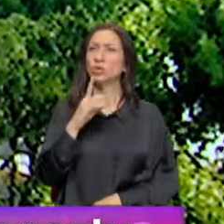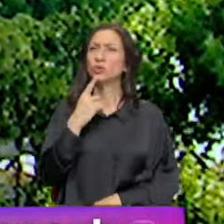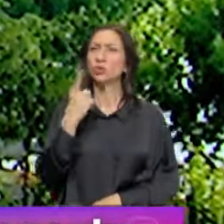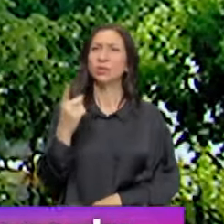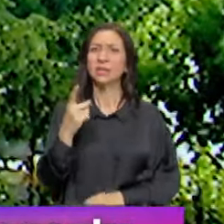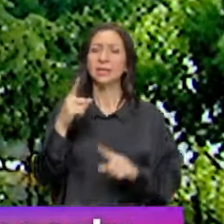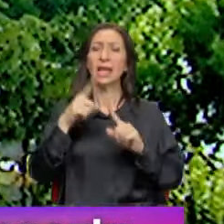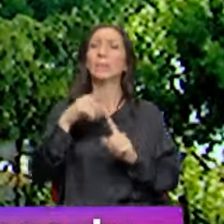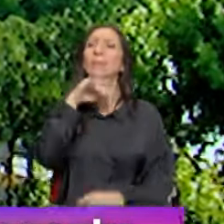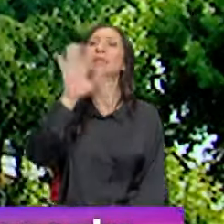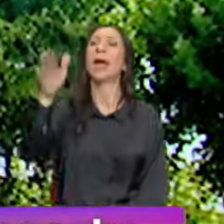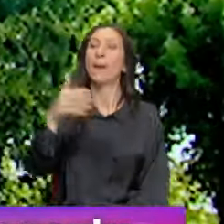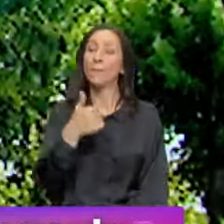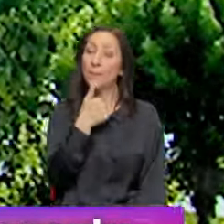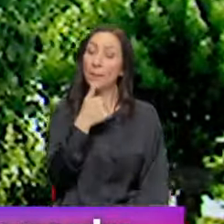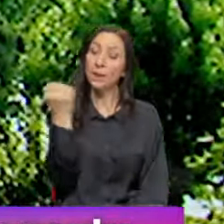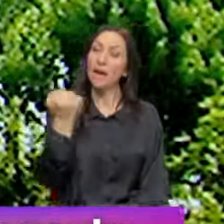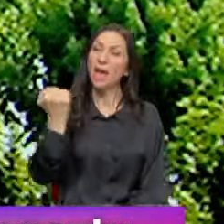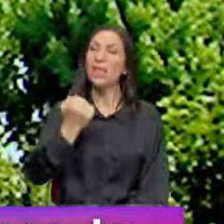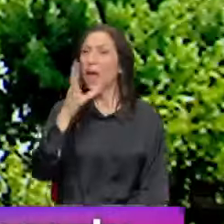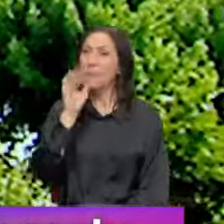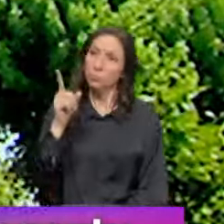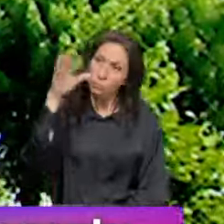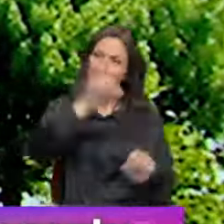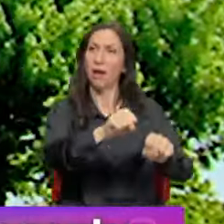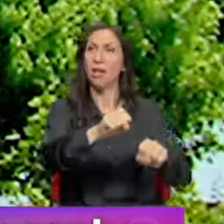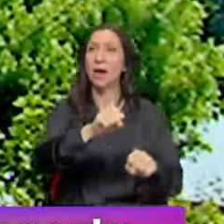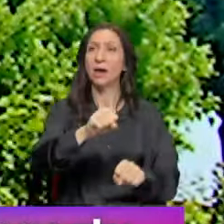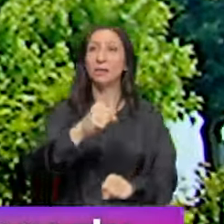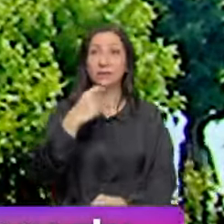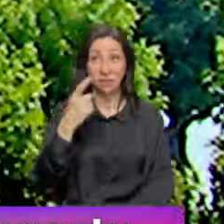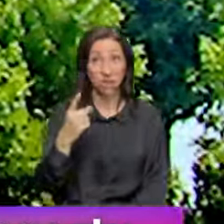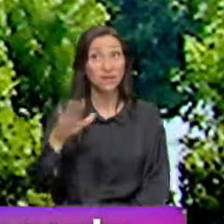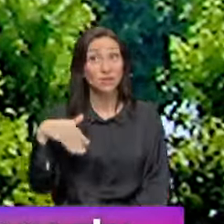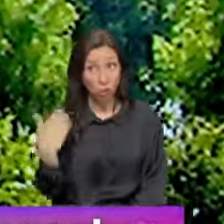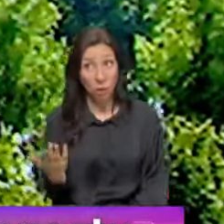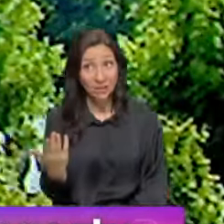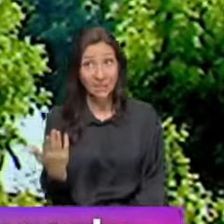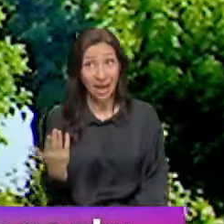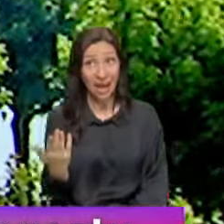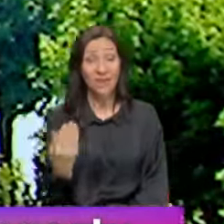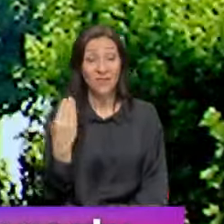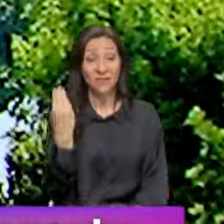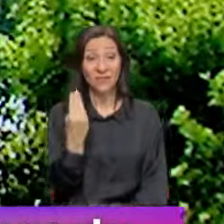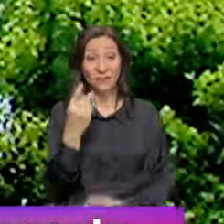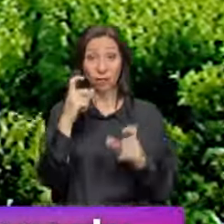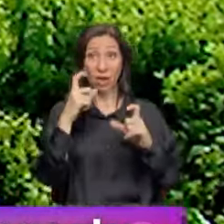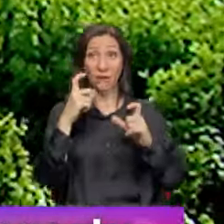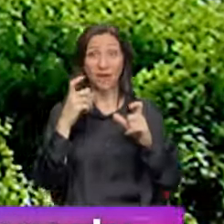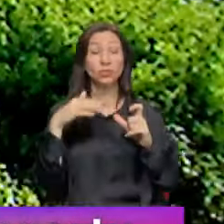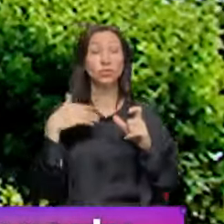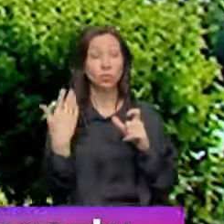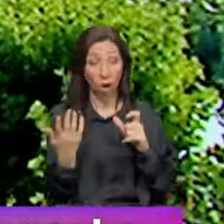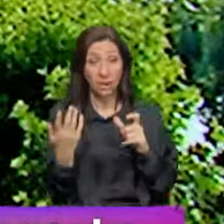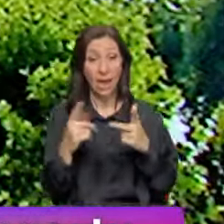sözleri Tayyip Dede, babamın katillerini yakalar mısın deyişi ve sonrasında verilen fotoğraflar,